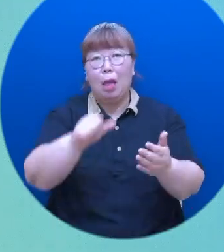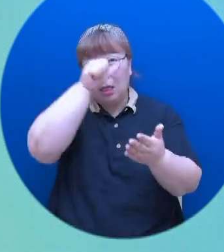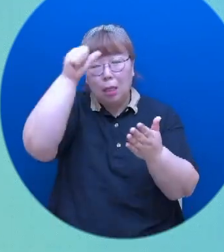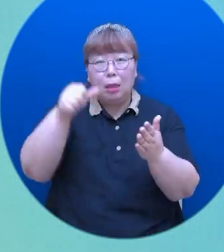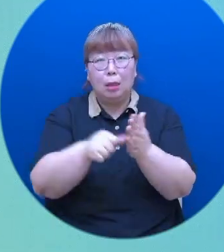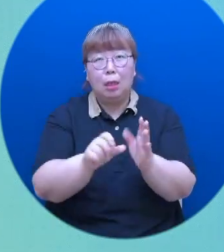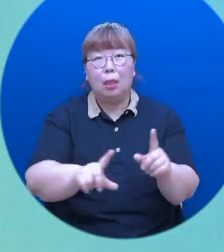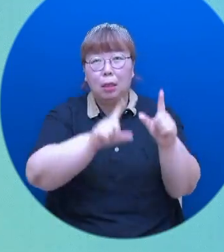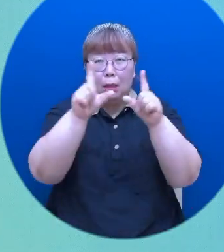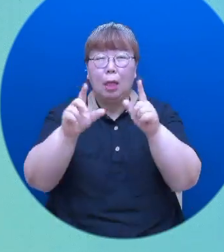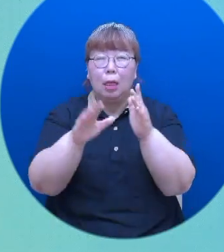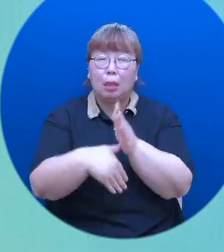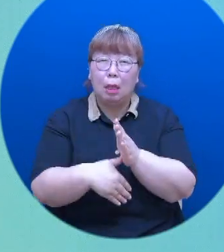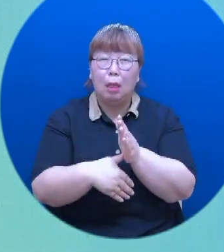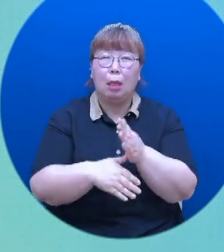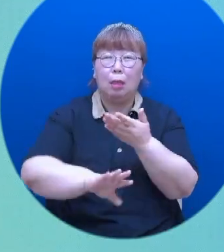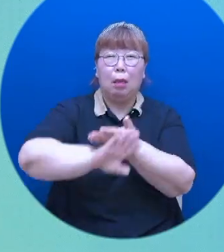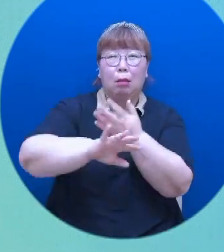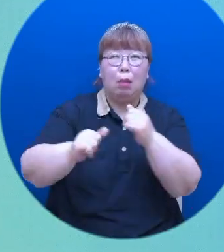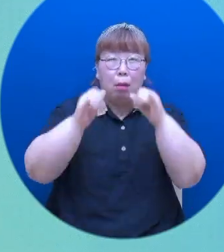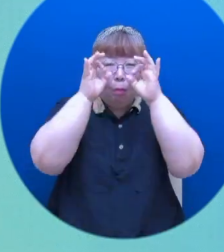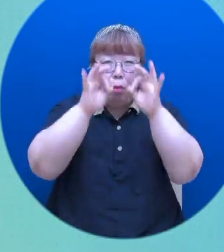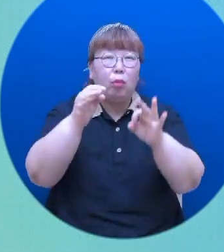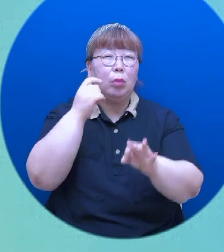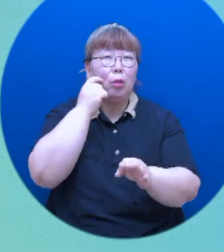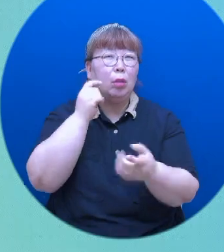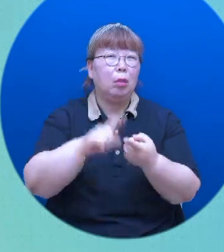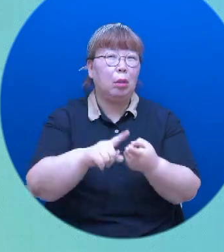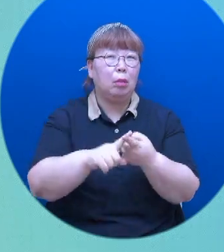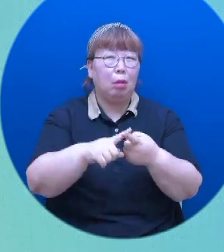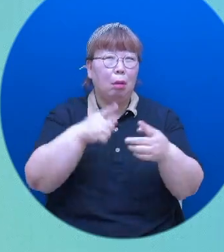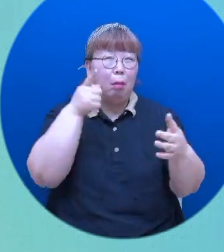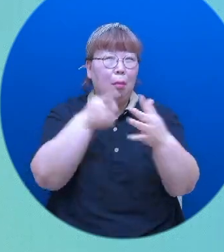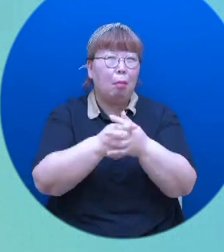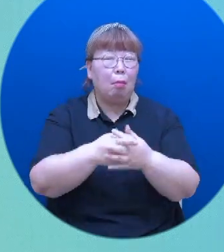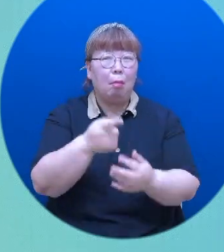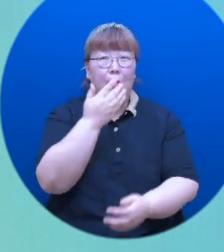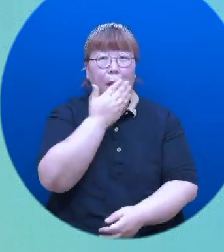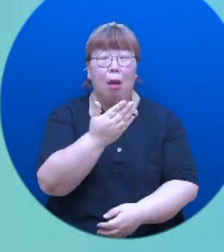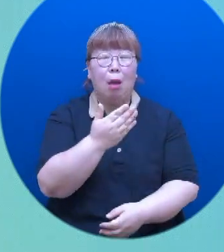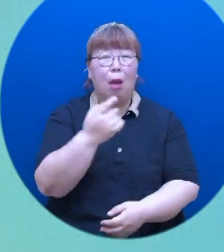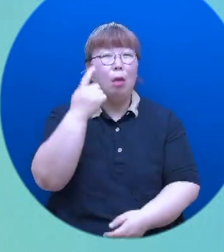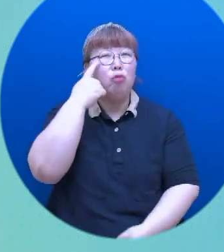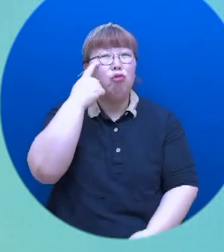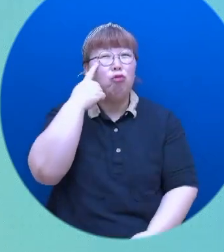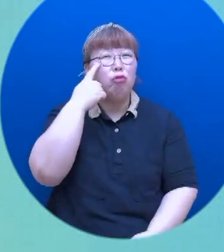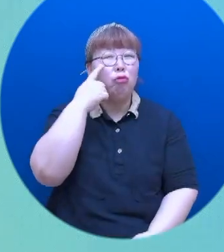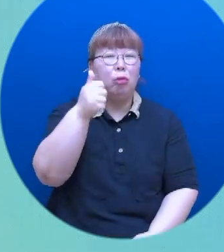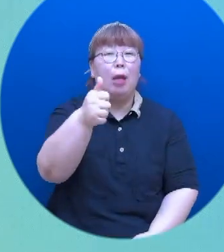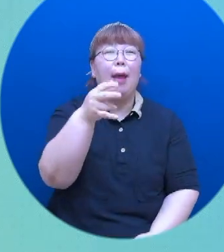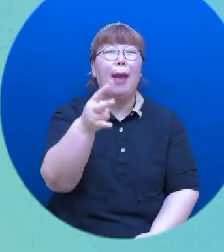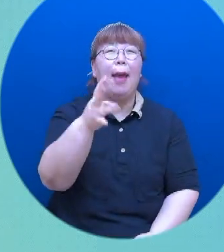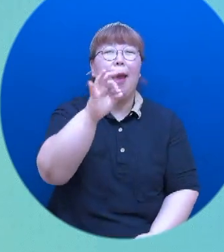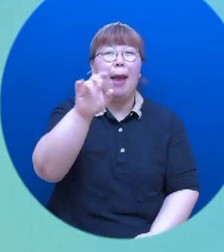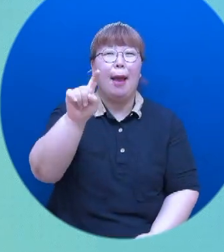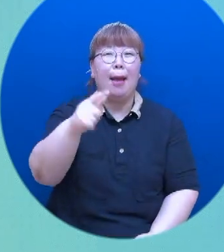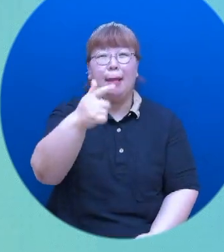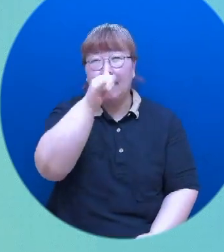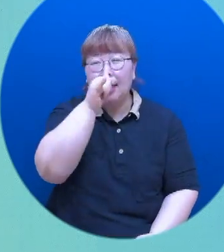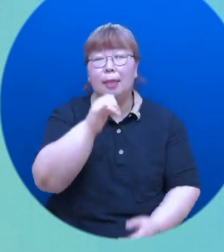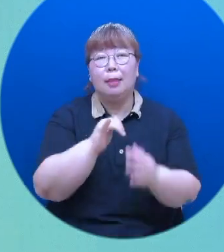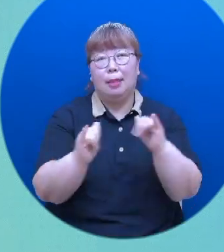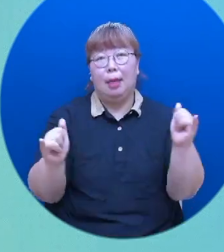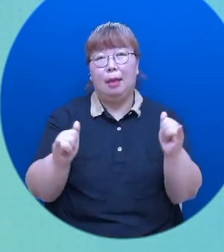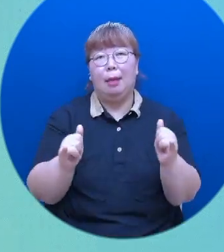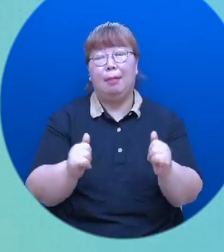사는데 남들이 못 보는 걸 볼 줄 아는 눈을 가졌다, 이런 해안이 있는 사람이다